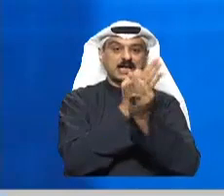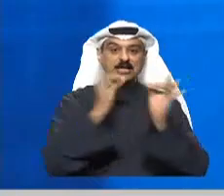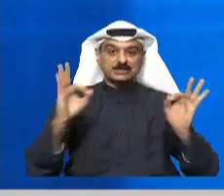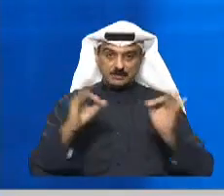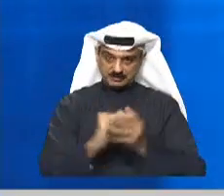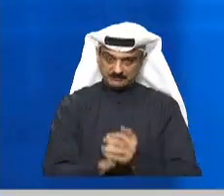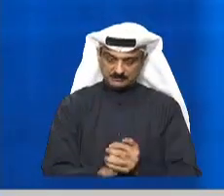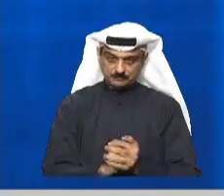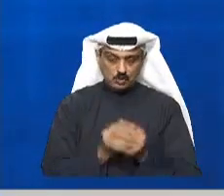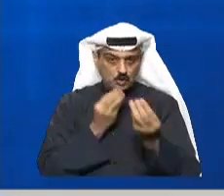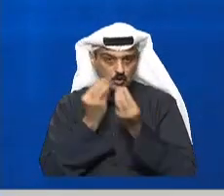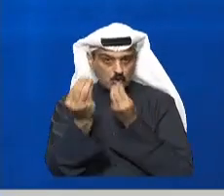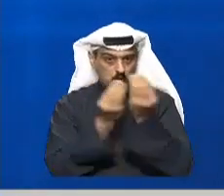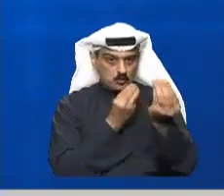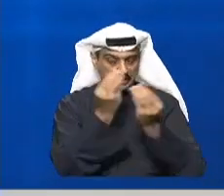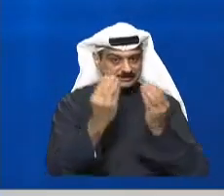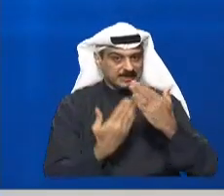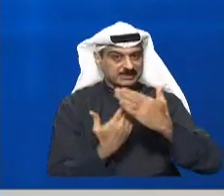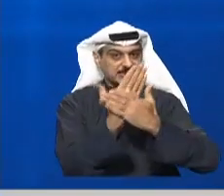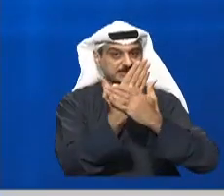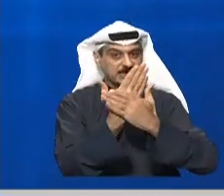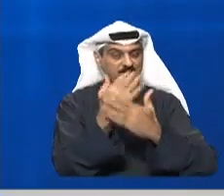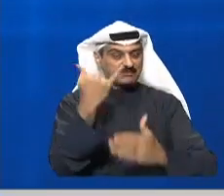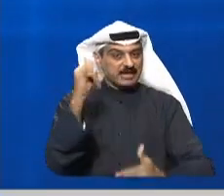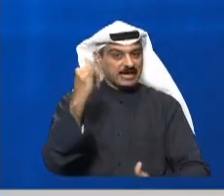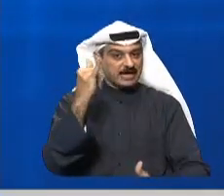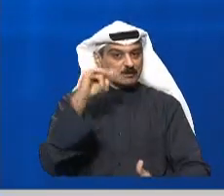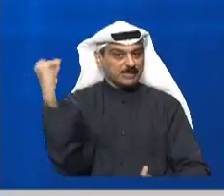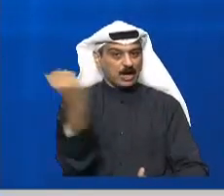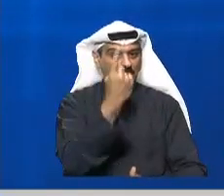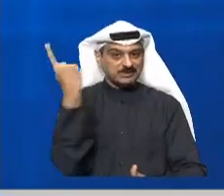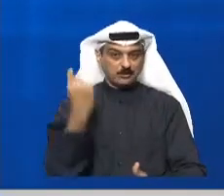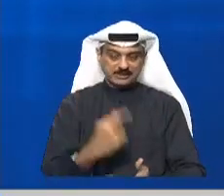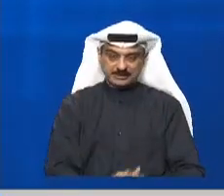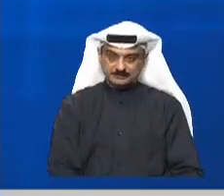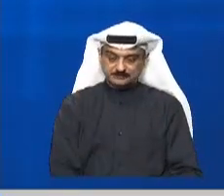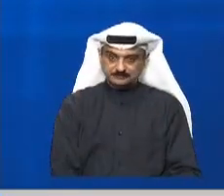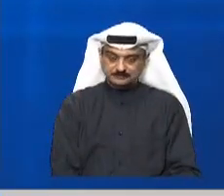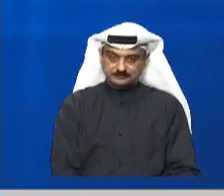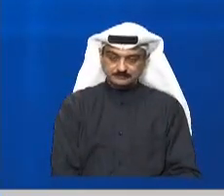ومناقشة آخر التطورات على الساحتين الإقليمية والدولية.